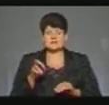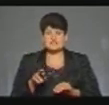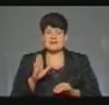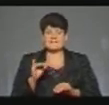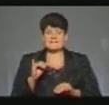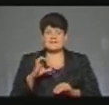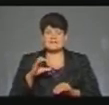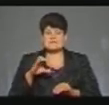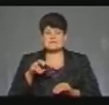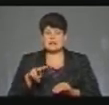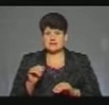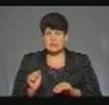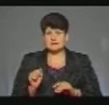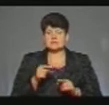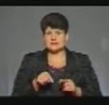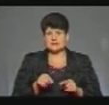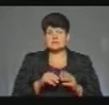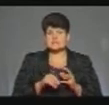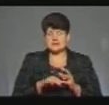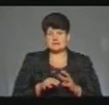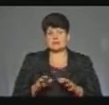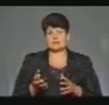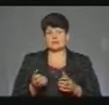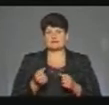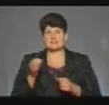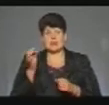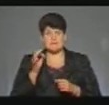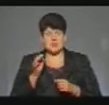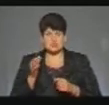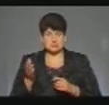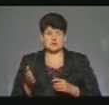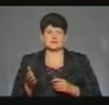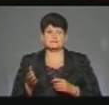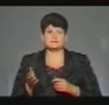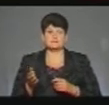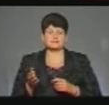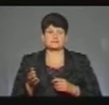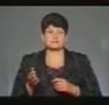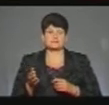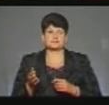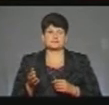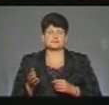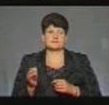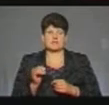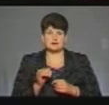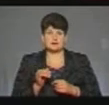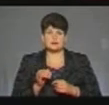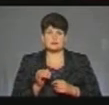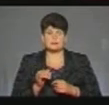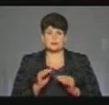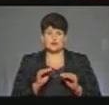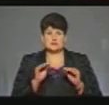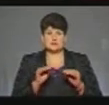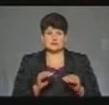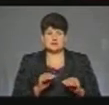виселили на ті землі, які отримали від Німеччини, землі відзискане. Ось. І, власне, розселили там